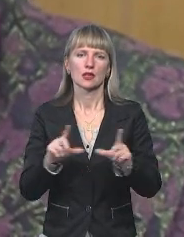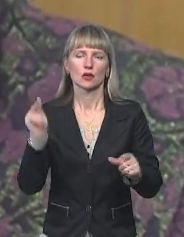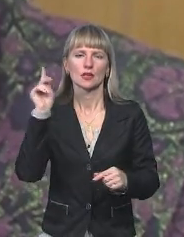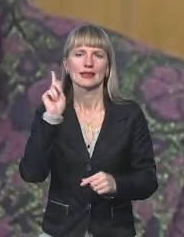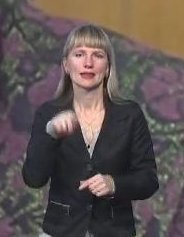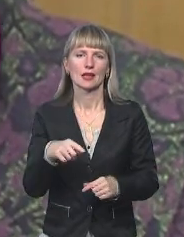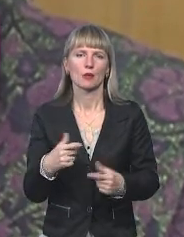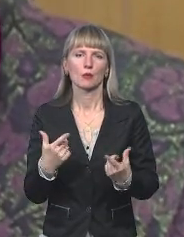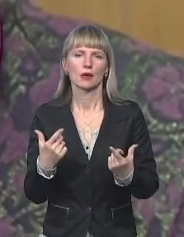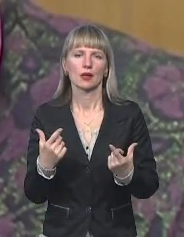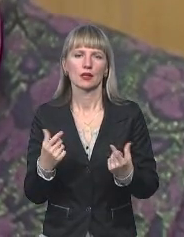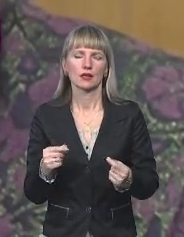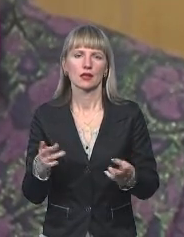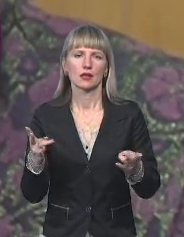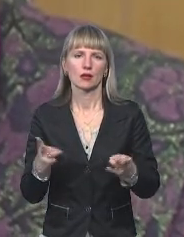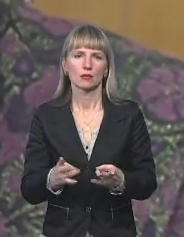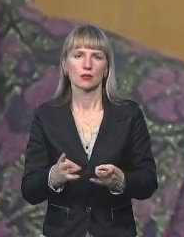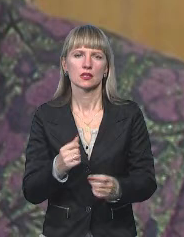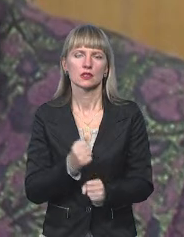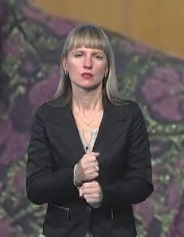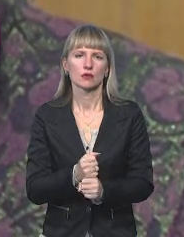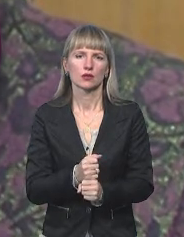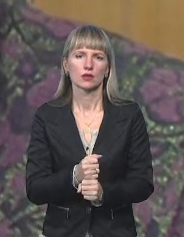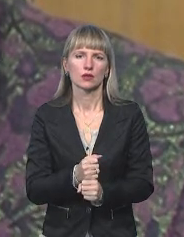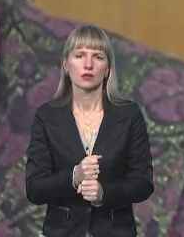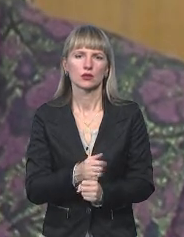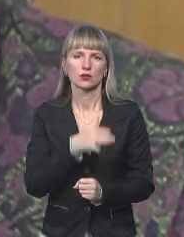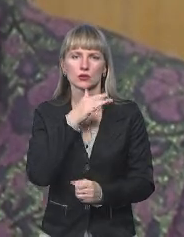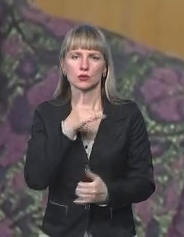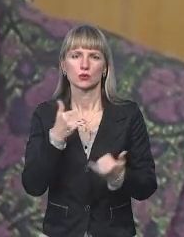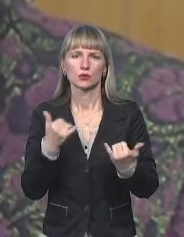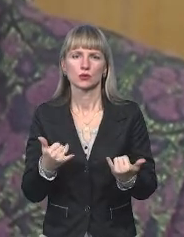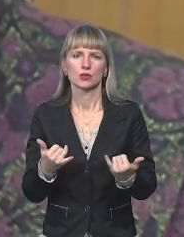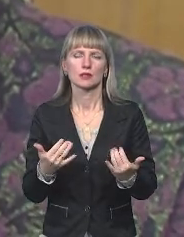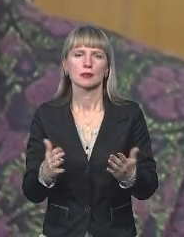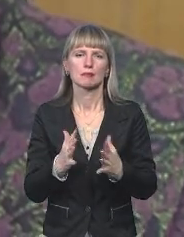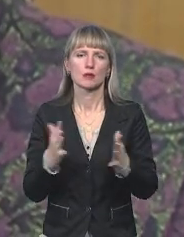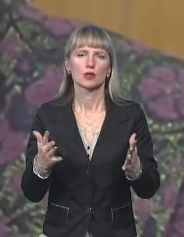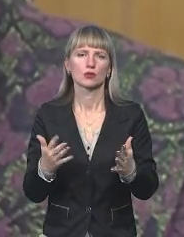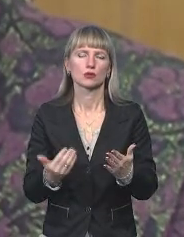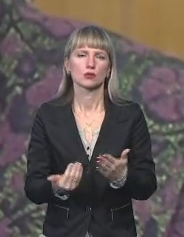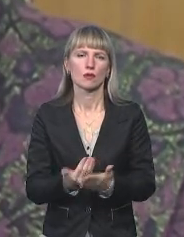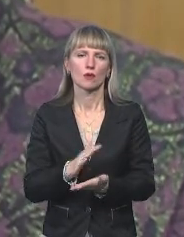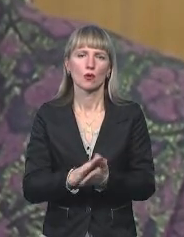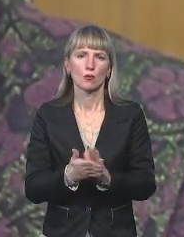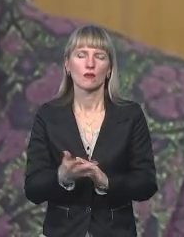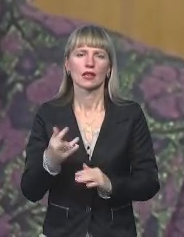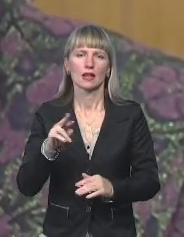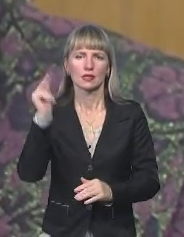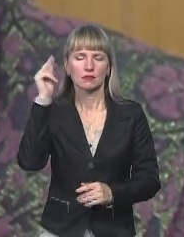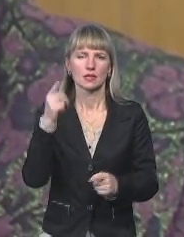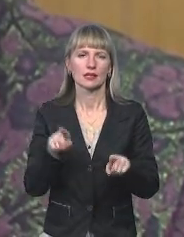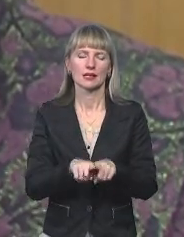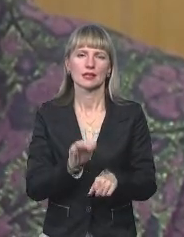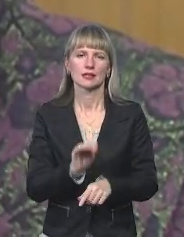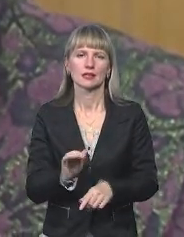де необхідно створити сучасні більше умови для навчання таких дітей. От.